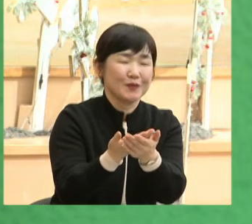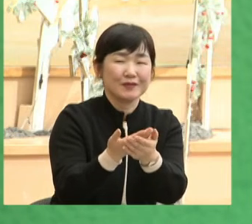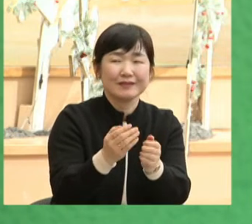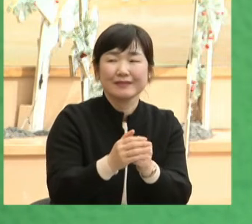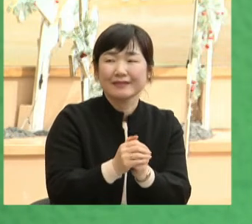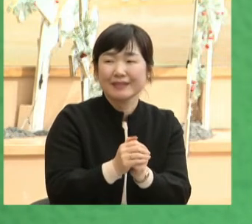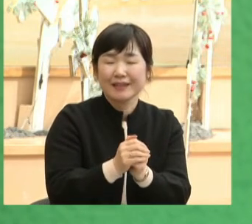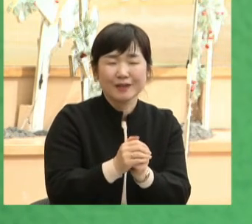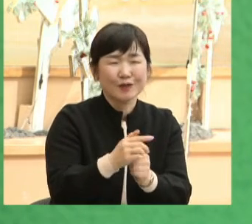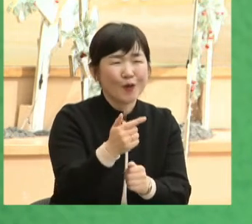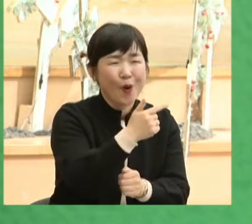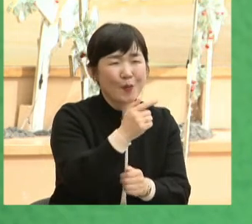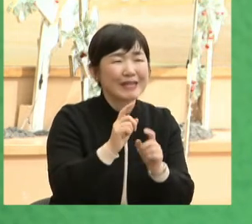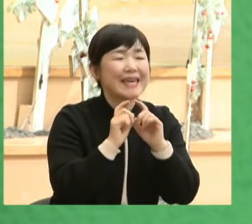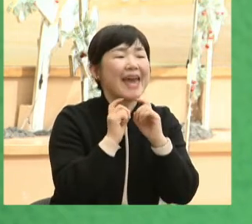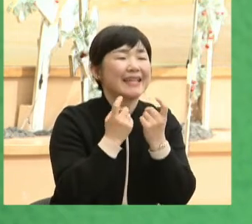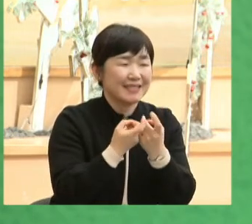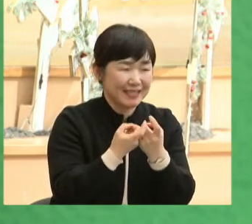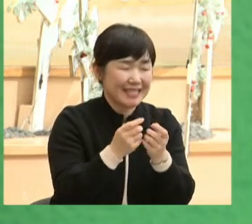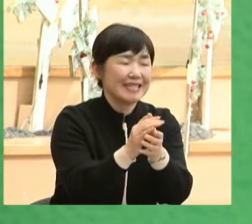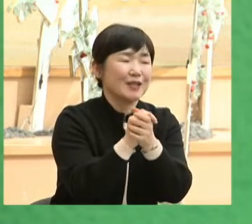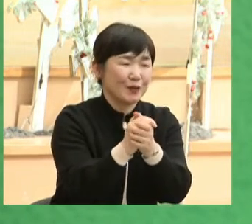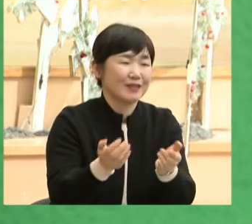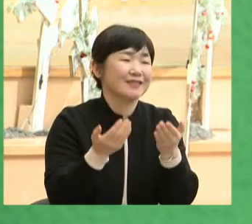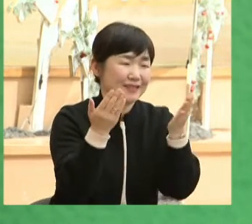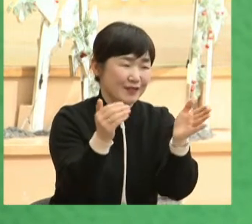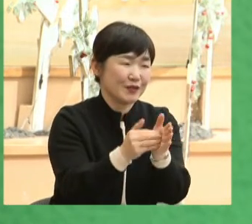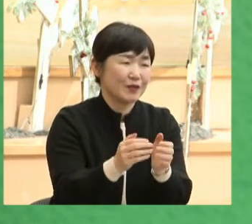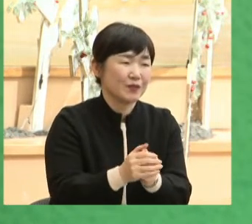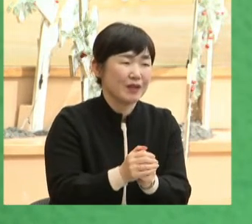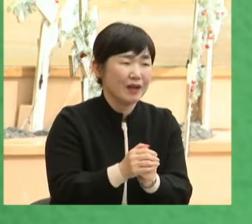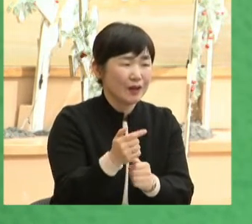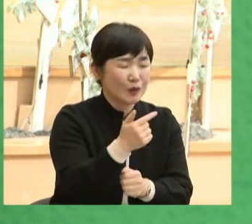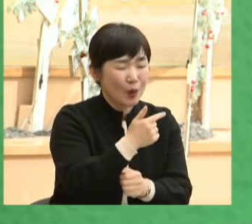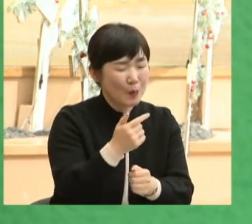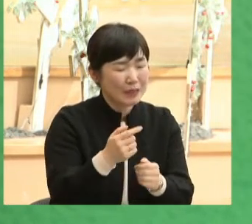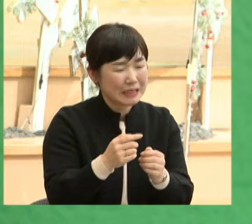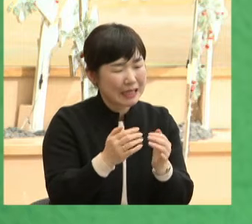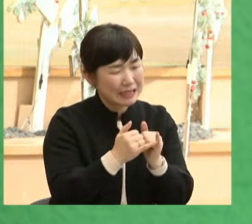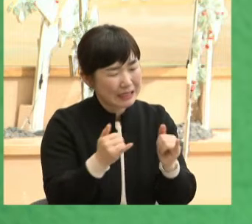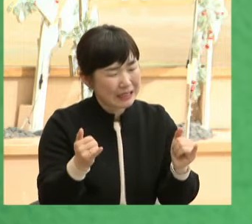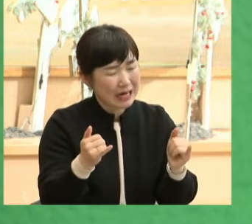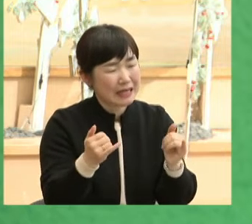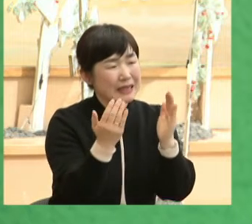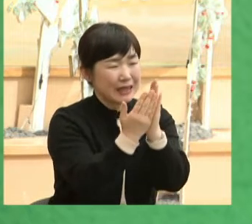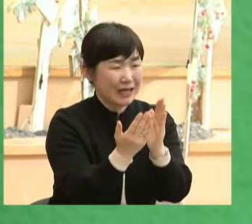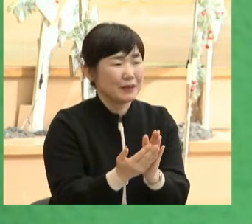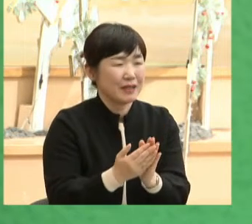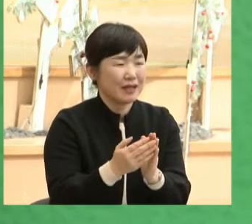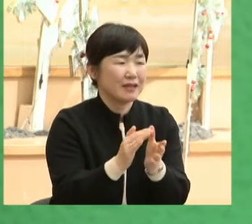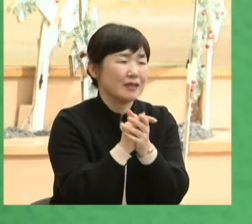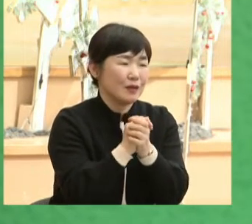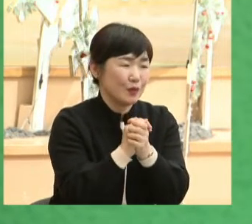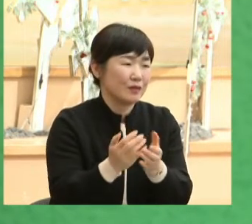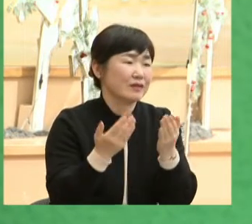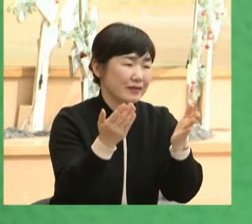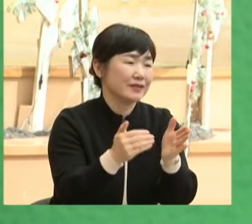지극히 개인적인 기도 인간적인 소원을 가지고 기도를 했어요